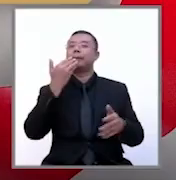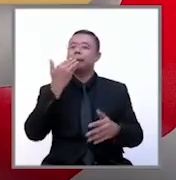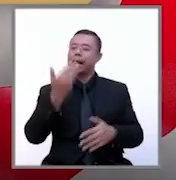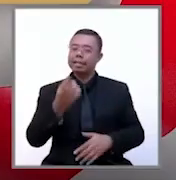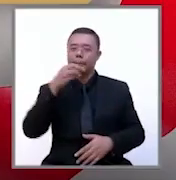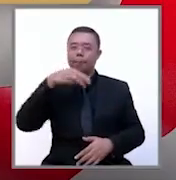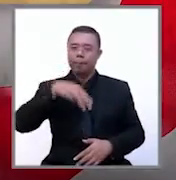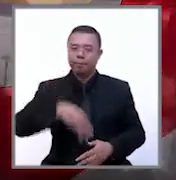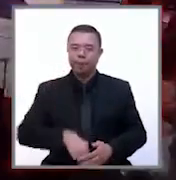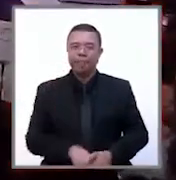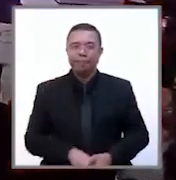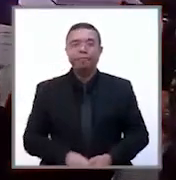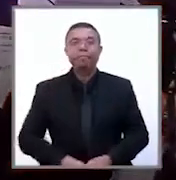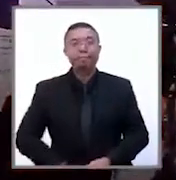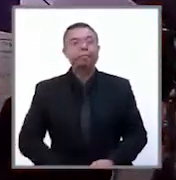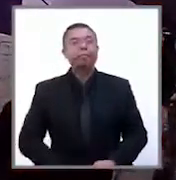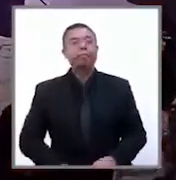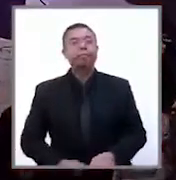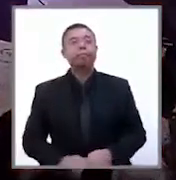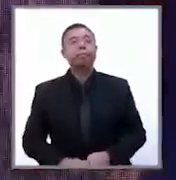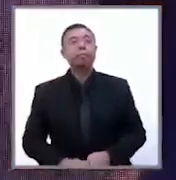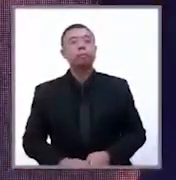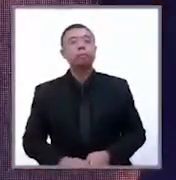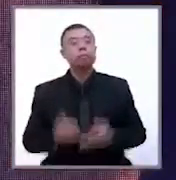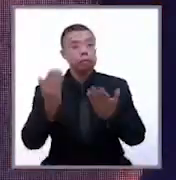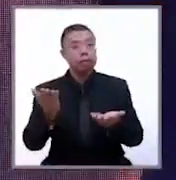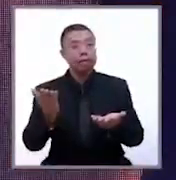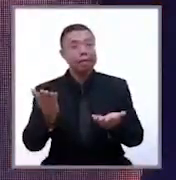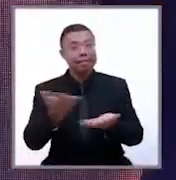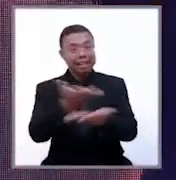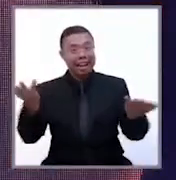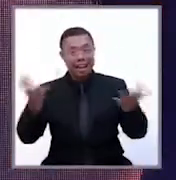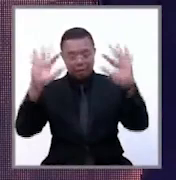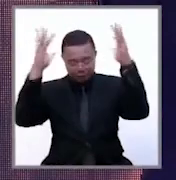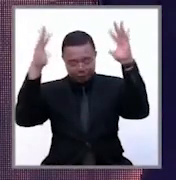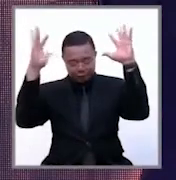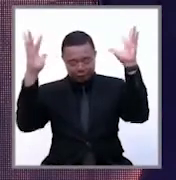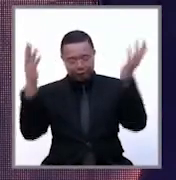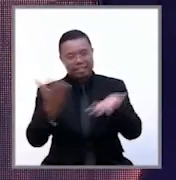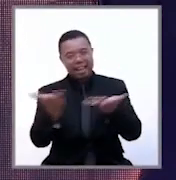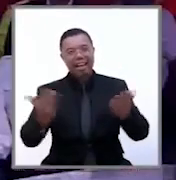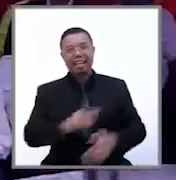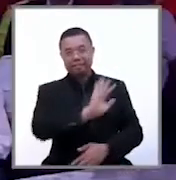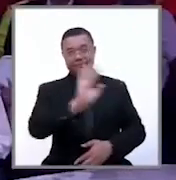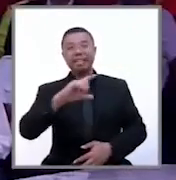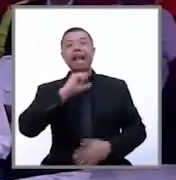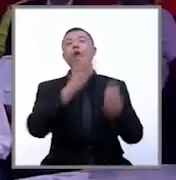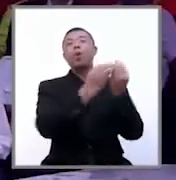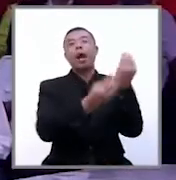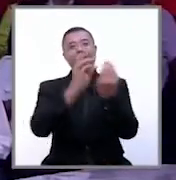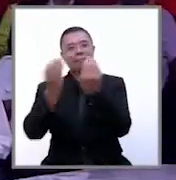Pak mahf Baik silakan silakan berikan apresiasi untuk ketiga calon wakil